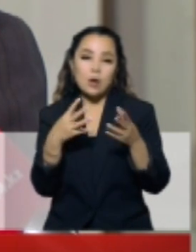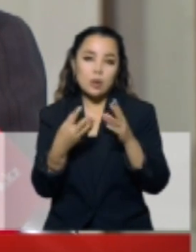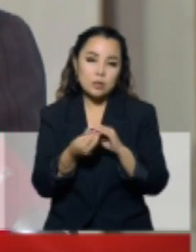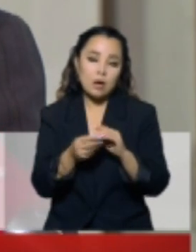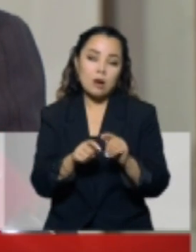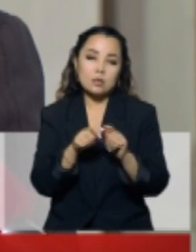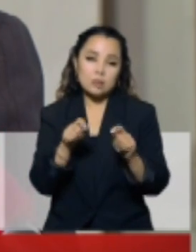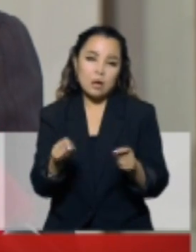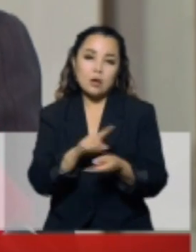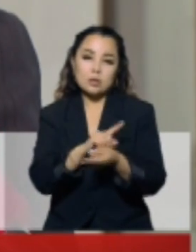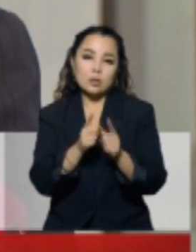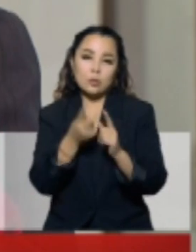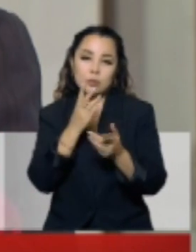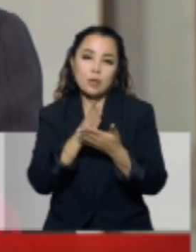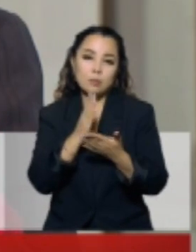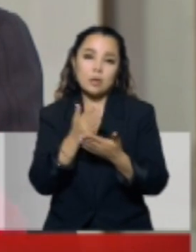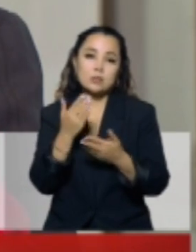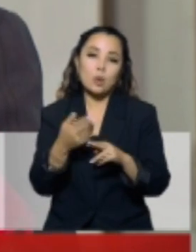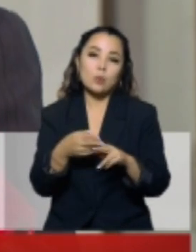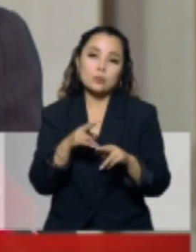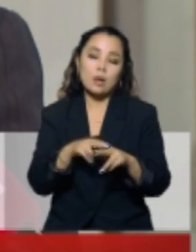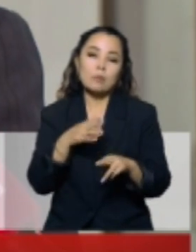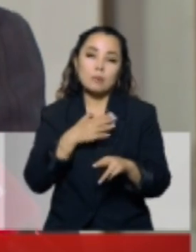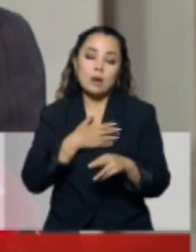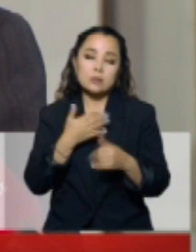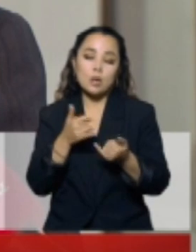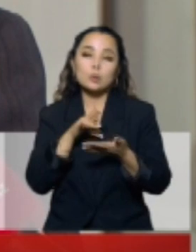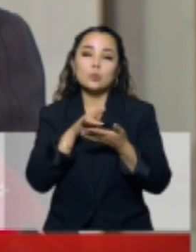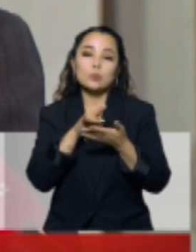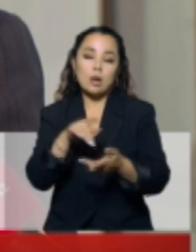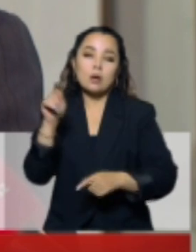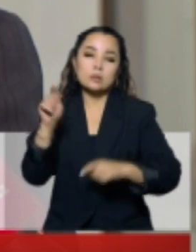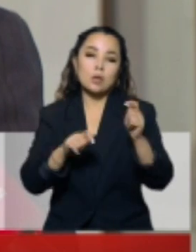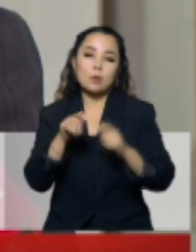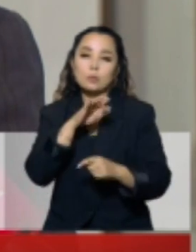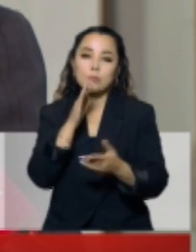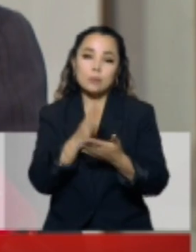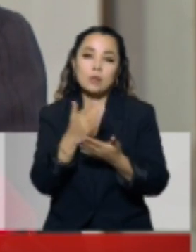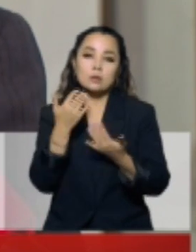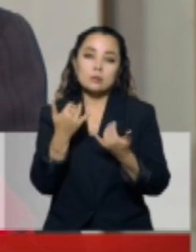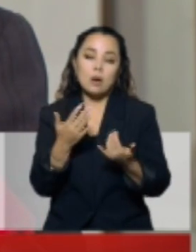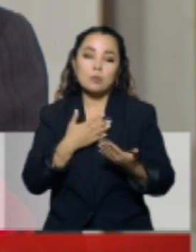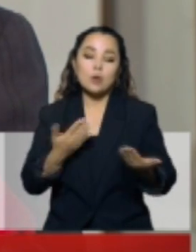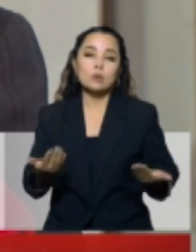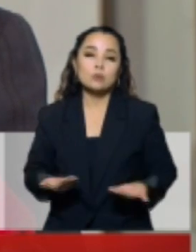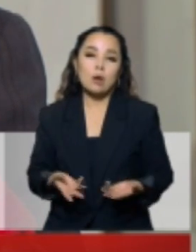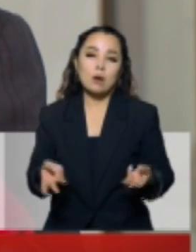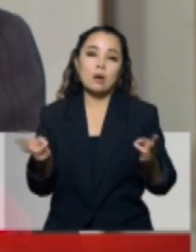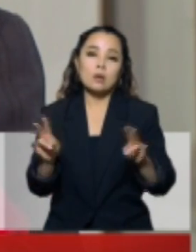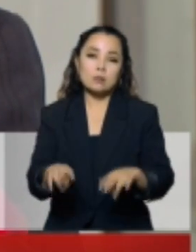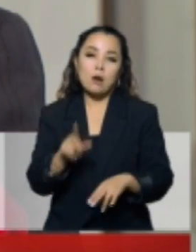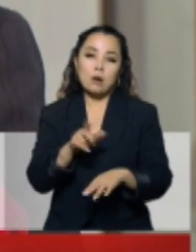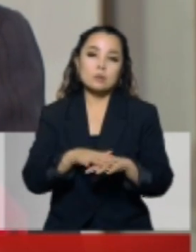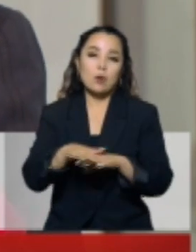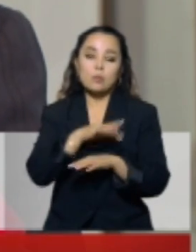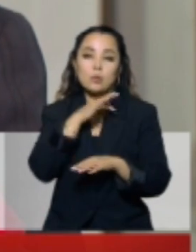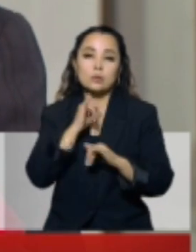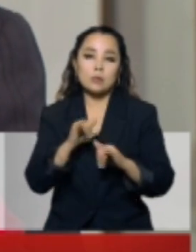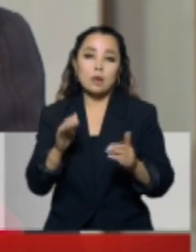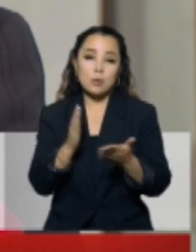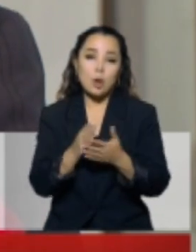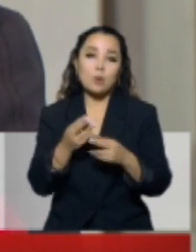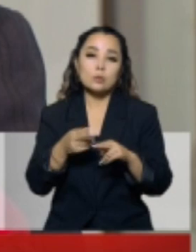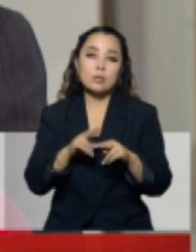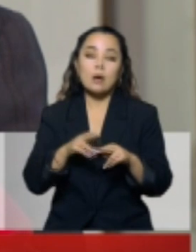біріне айналып кетті. Сондықтан бізге қазір туристер көп келетін болды, келіп бізде тұрамыз деген адамдар көбейіп кетті.